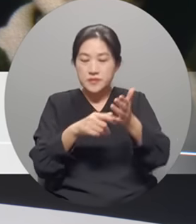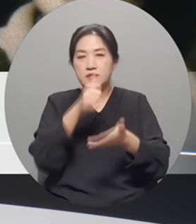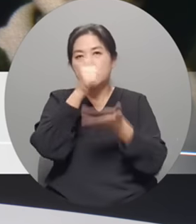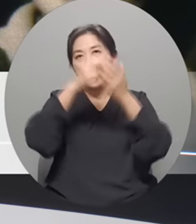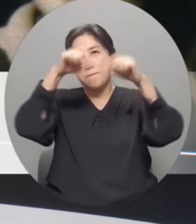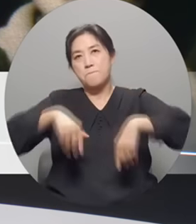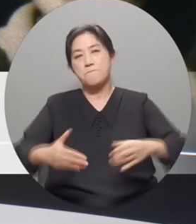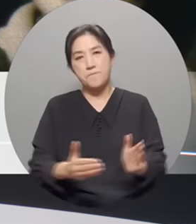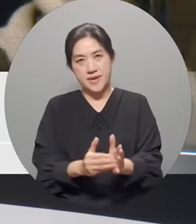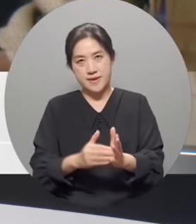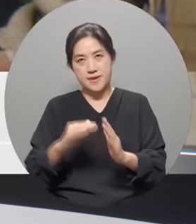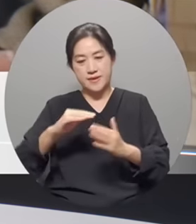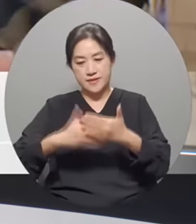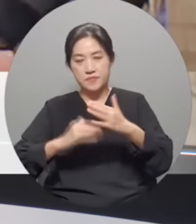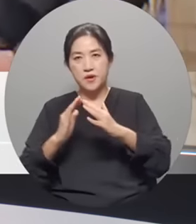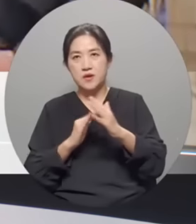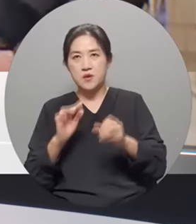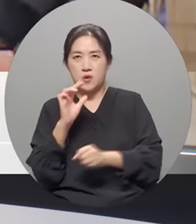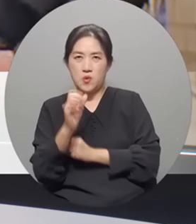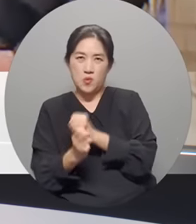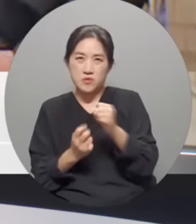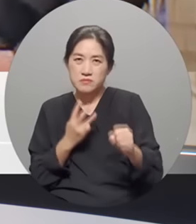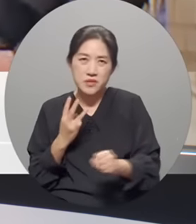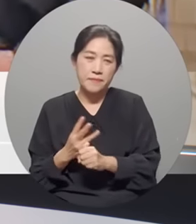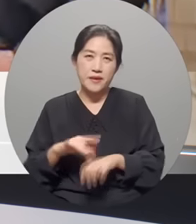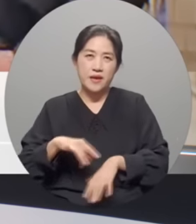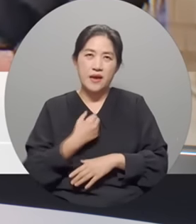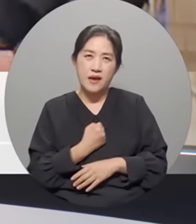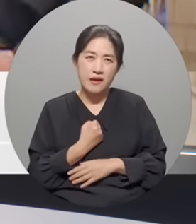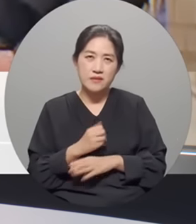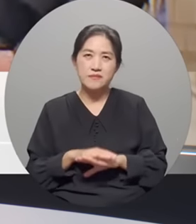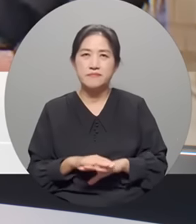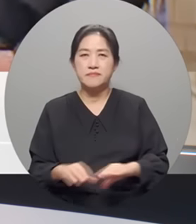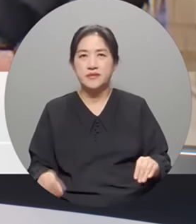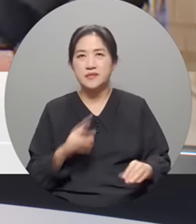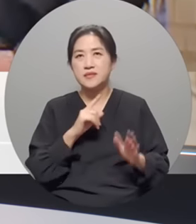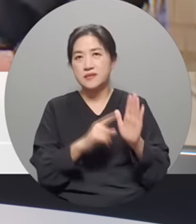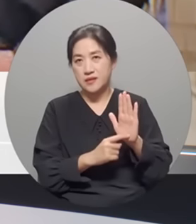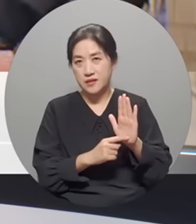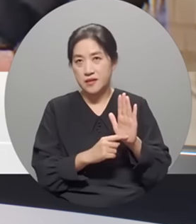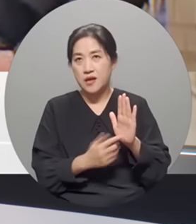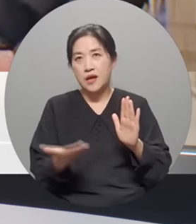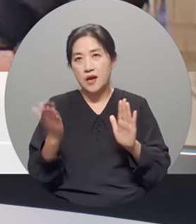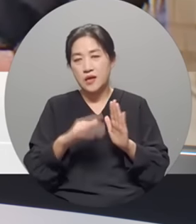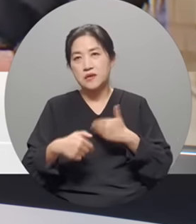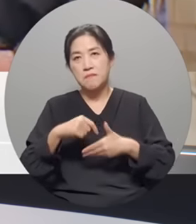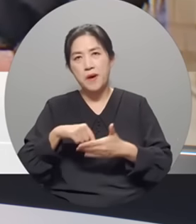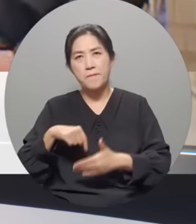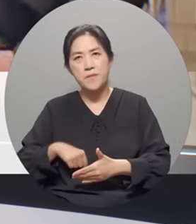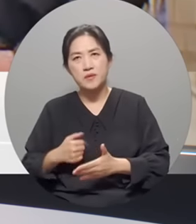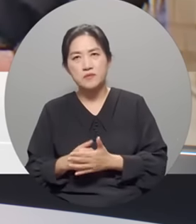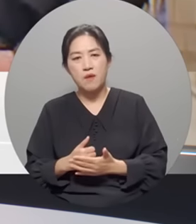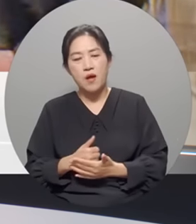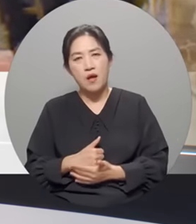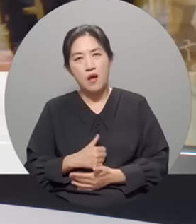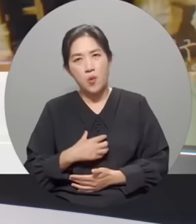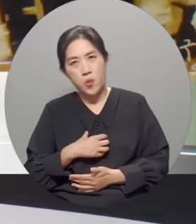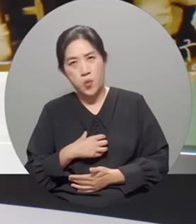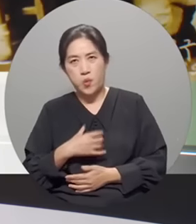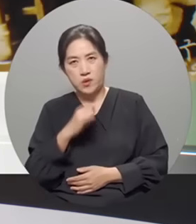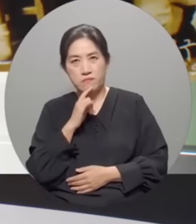받았습니다. 유족들은 53년 만에 한 맺힌 응어리가 풀렸다고 했는데요. 그런데도 마음 한켠은 조마조마하다고